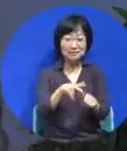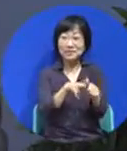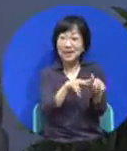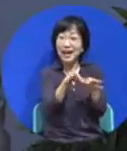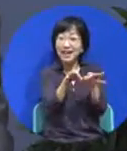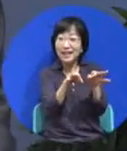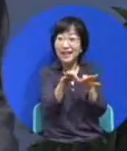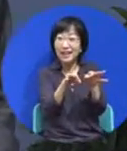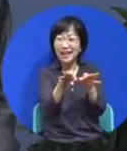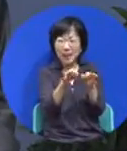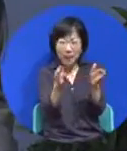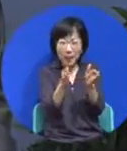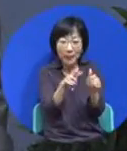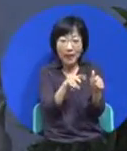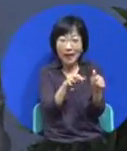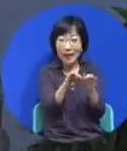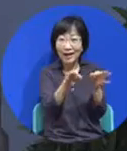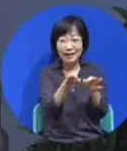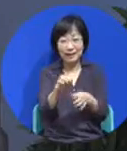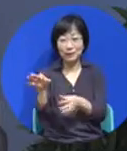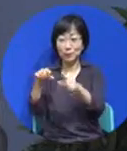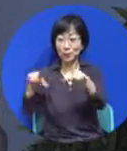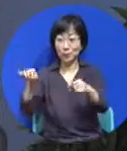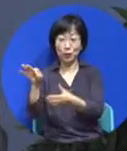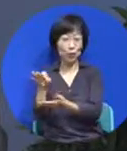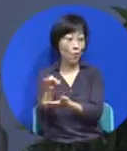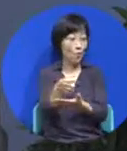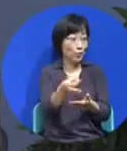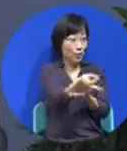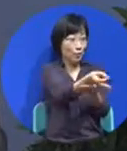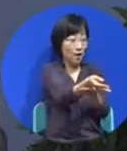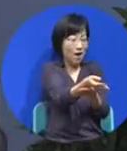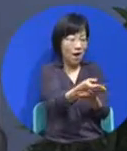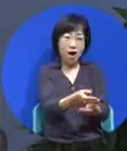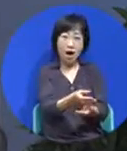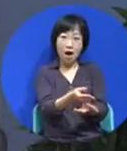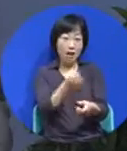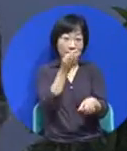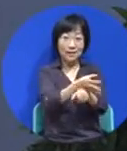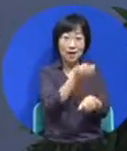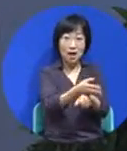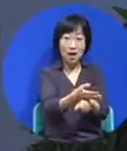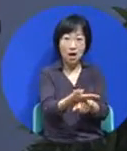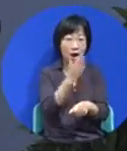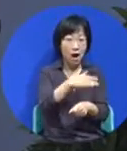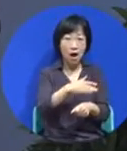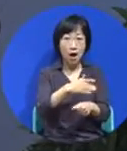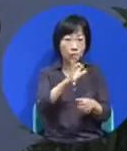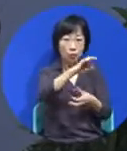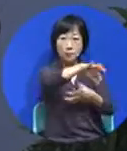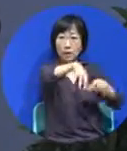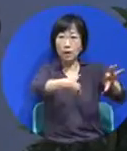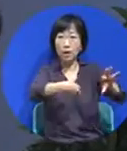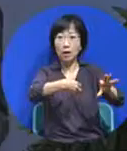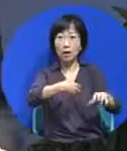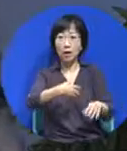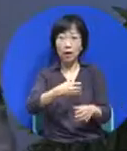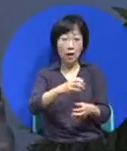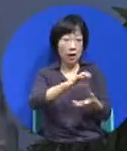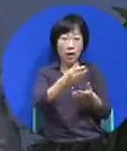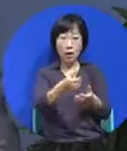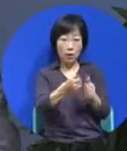거예요. So there were many small shops around. I bought so many things. 잔돈을 주는데 이만큼 줘요. As they were giving me the change for